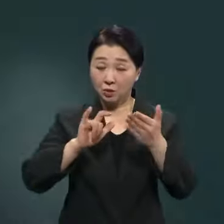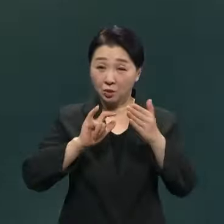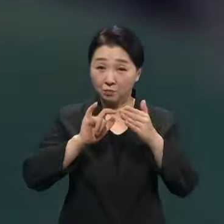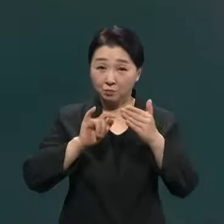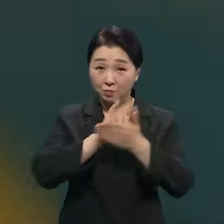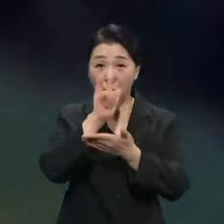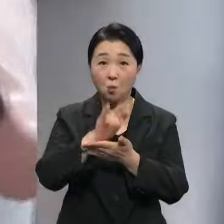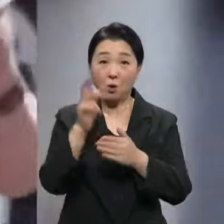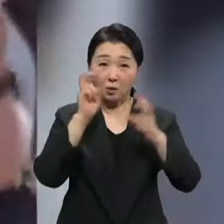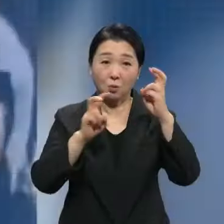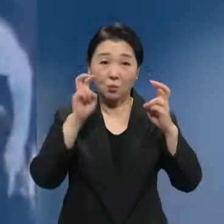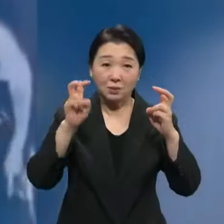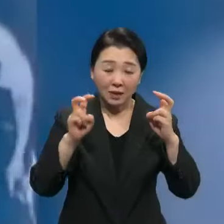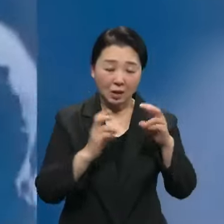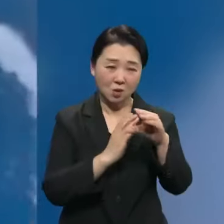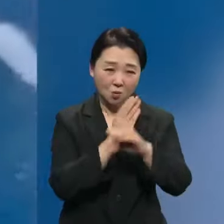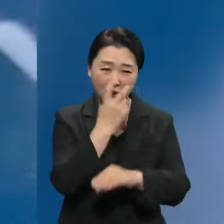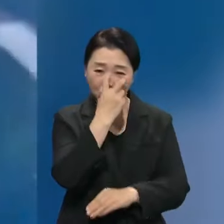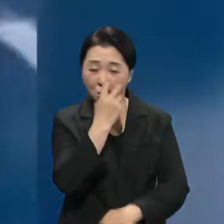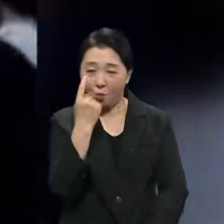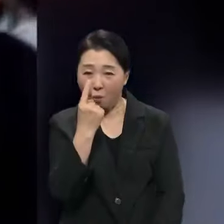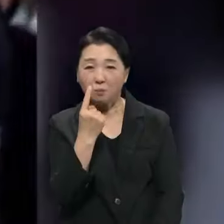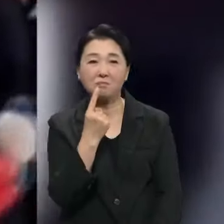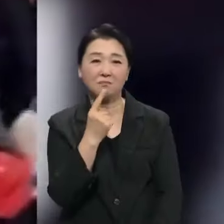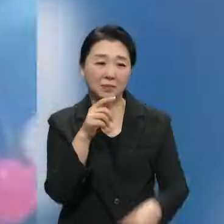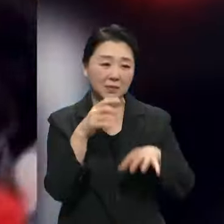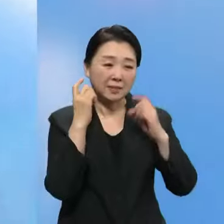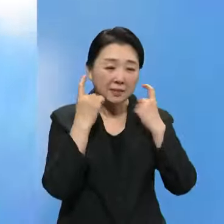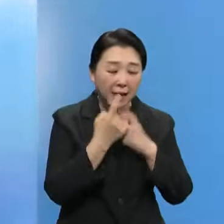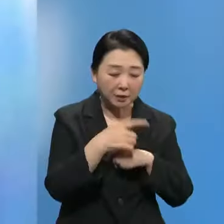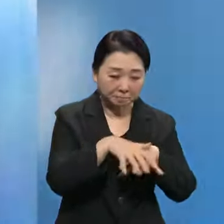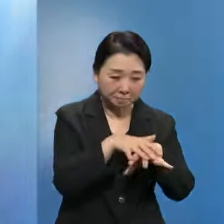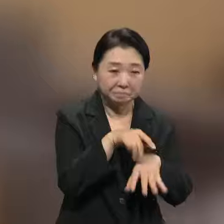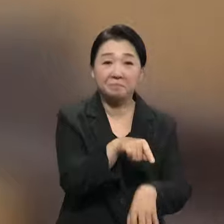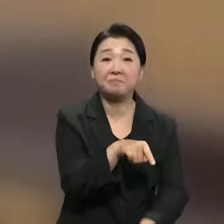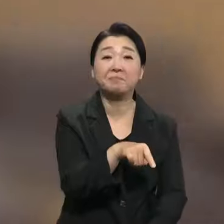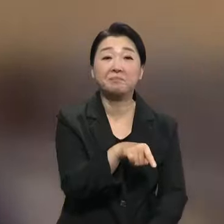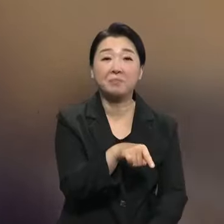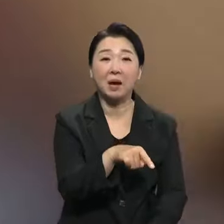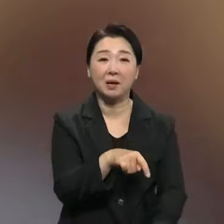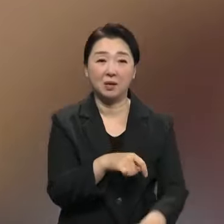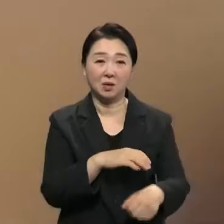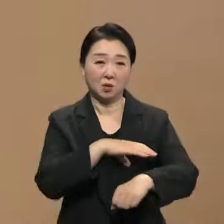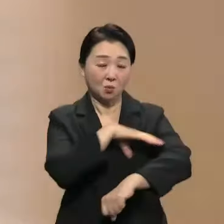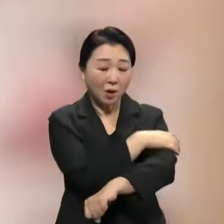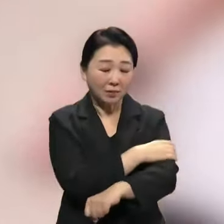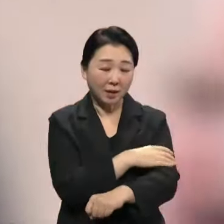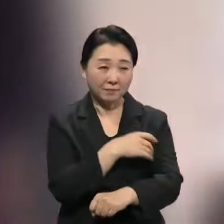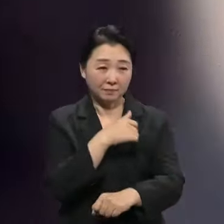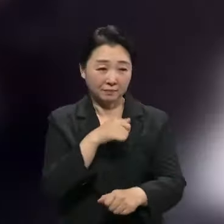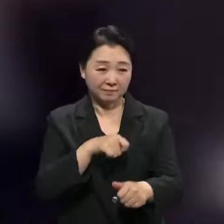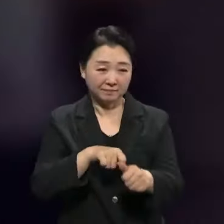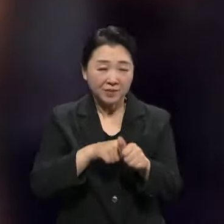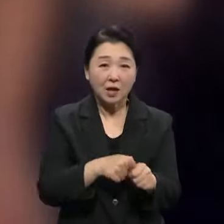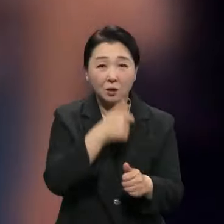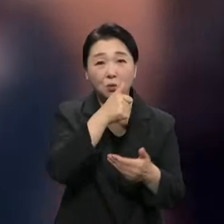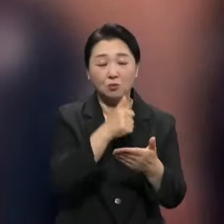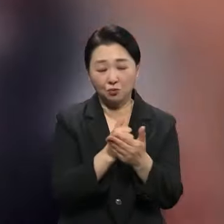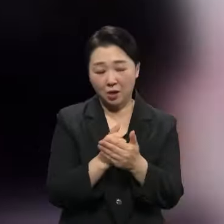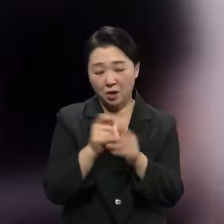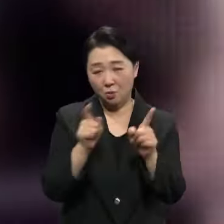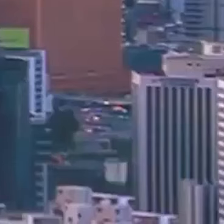인천국제공항공사는 과잉 경호 논란을 일으킨 사설 경호업체에 대해 권한 남용과 강요죄 등으로 고발을 검토하고 있는 걸로